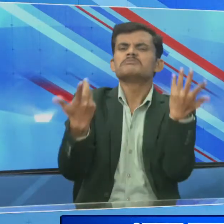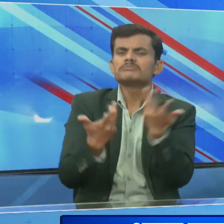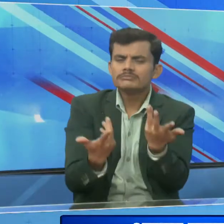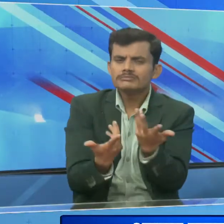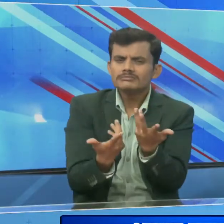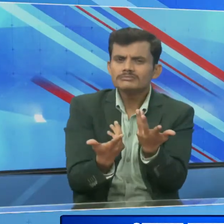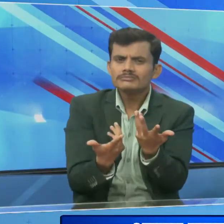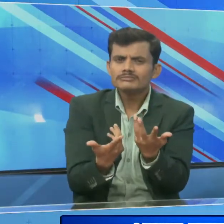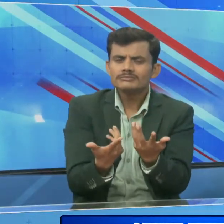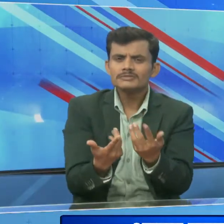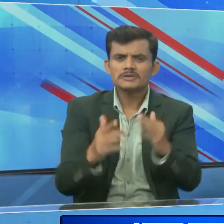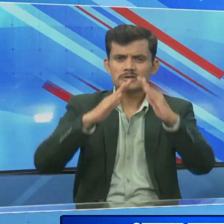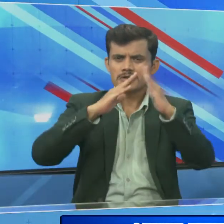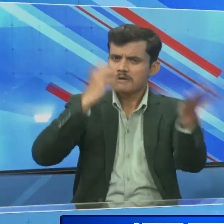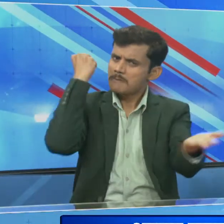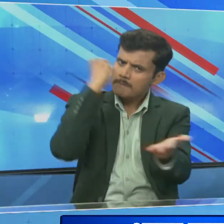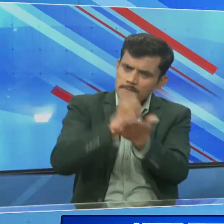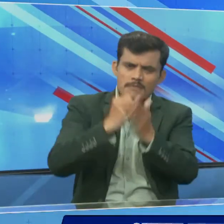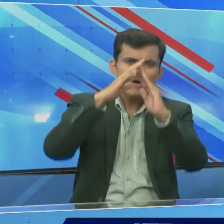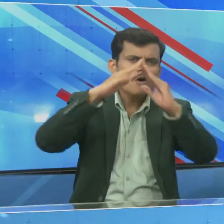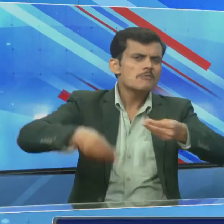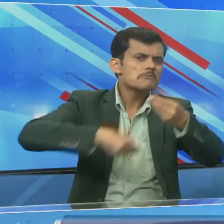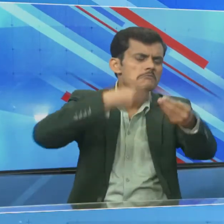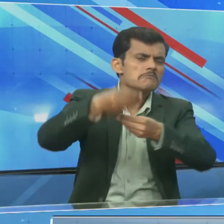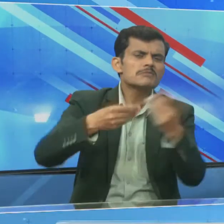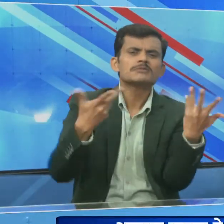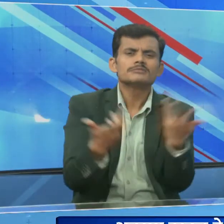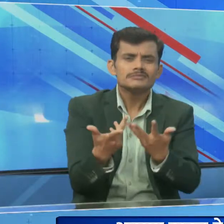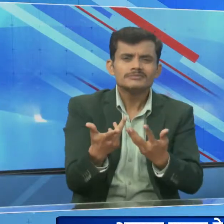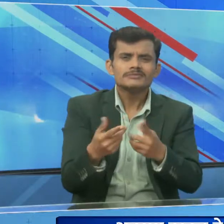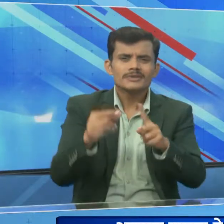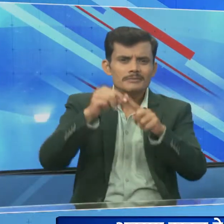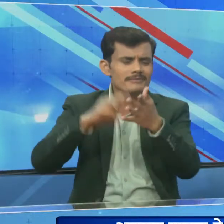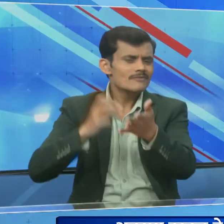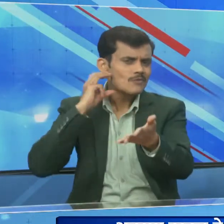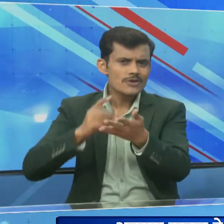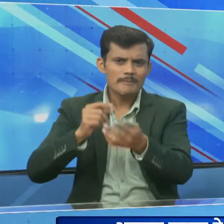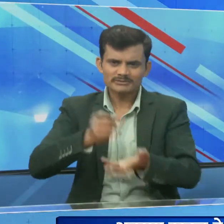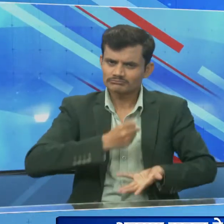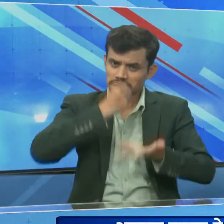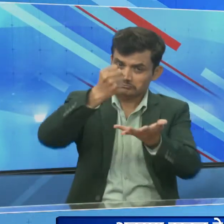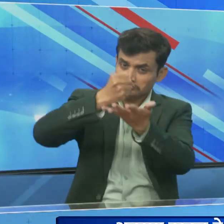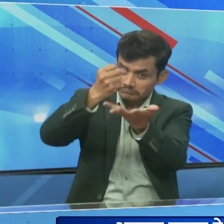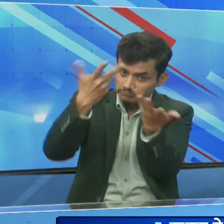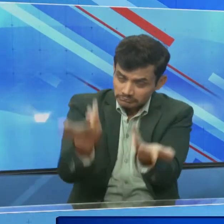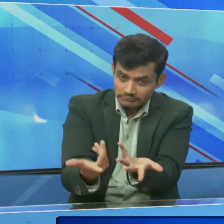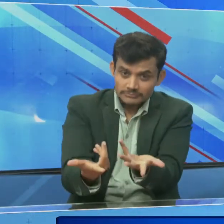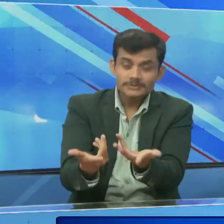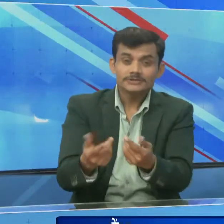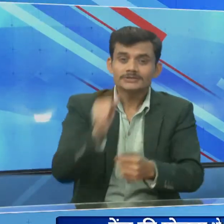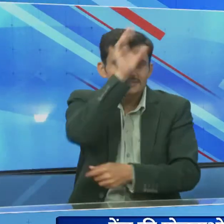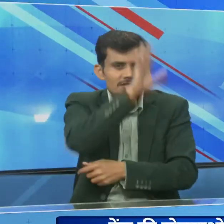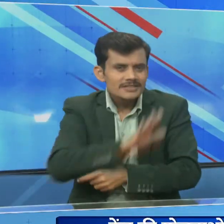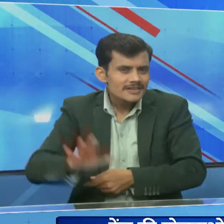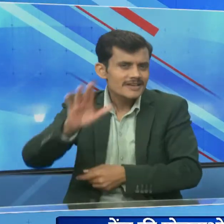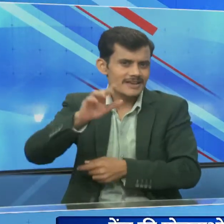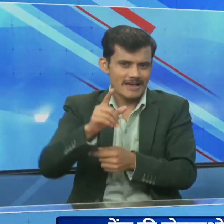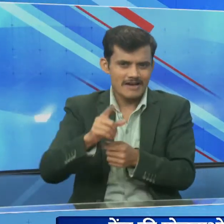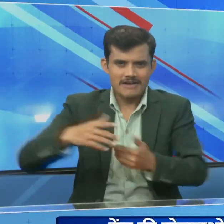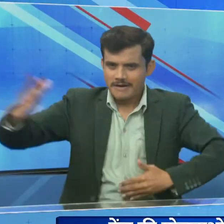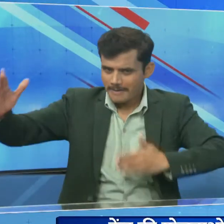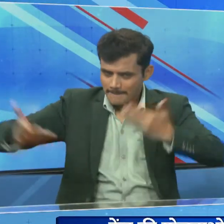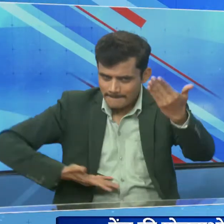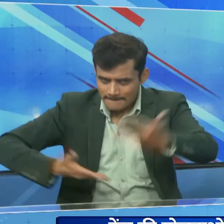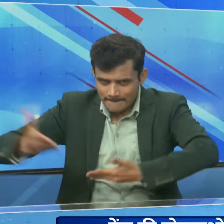वो क्यों पक्के मकान नहीं बनाकर देना चाहती जो मोदी सरकार पैसा भेजती है? वो क्यों देश के और पश्चिम बंगाल के